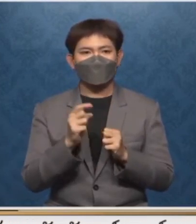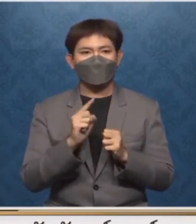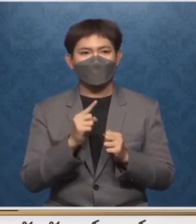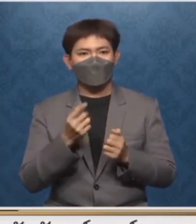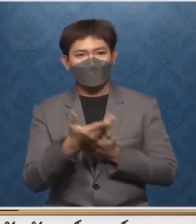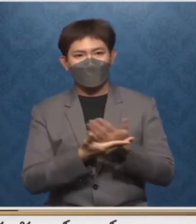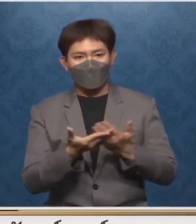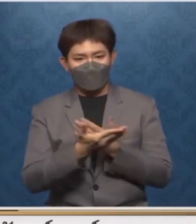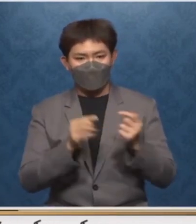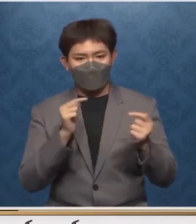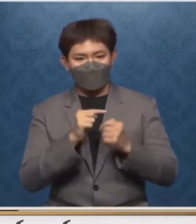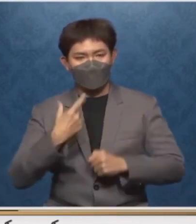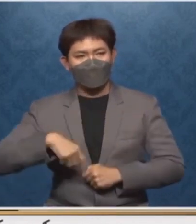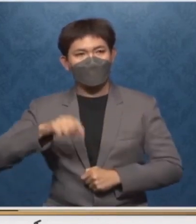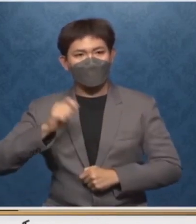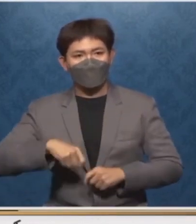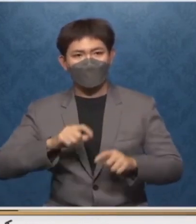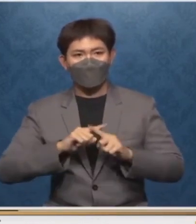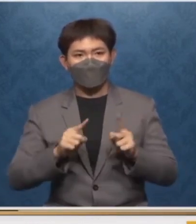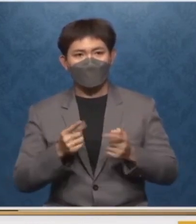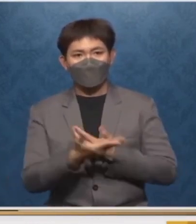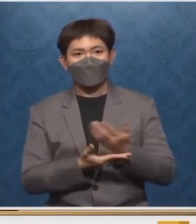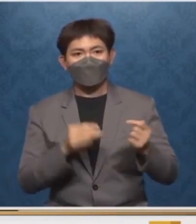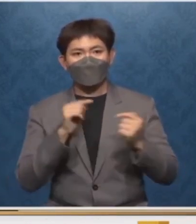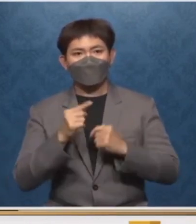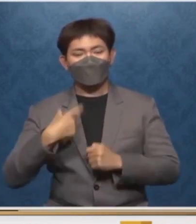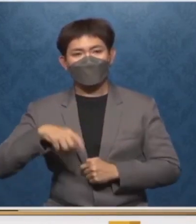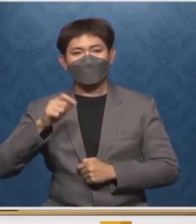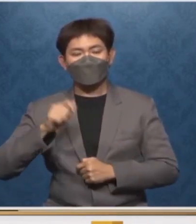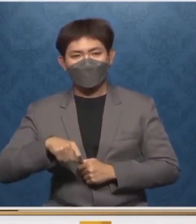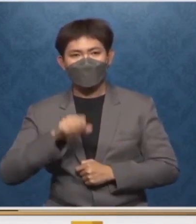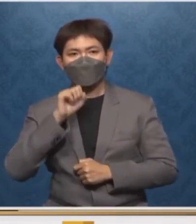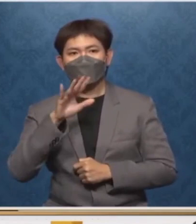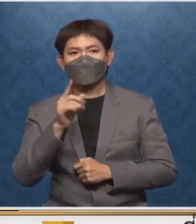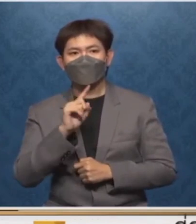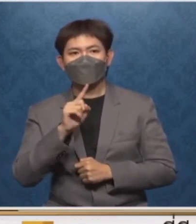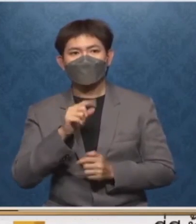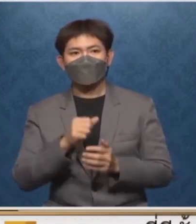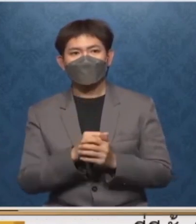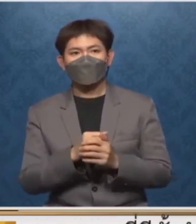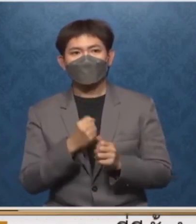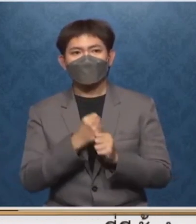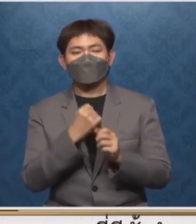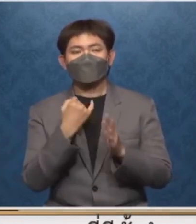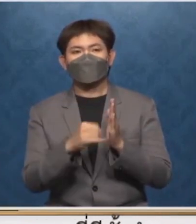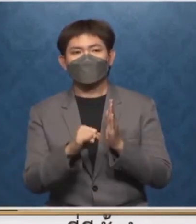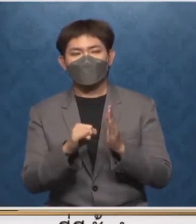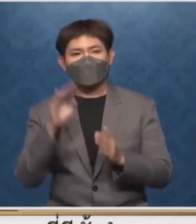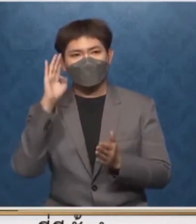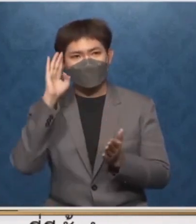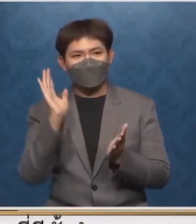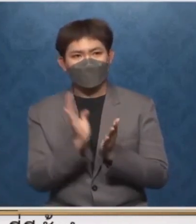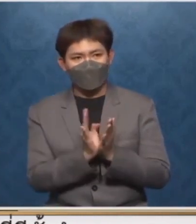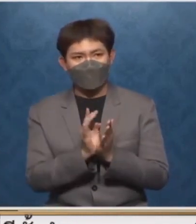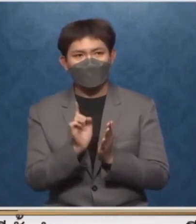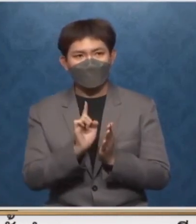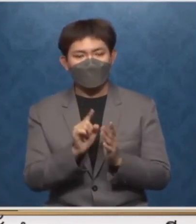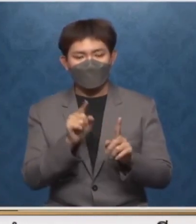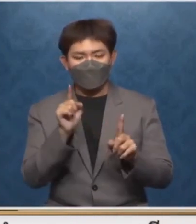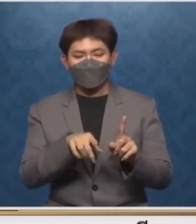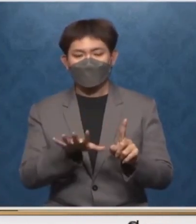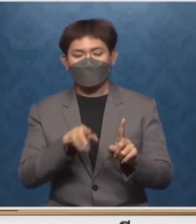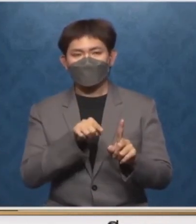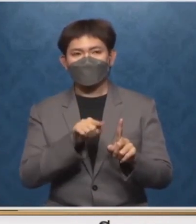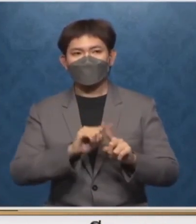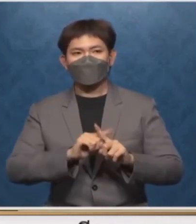าของศาลผลการพิจารณาคดีในศาลชั้นต้นค่ะศาลได้เอาผิดกับนายตำรวจ1ใน5นะคะแต่เมื่อคดีม